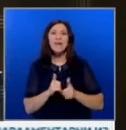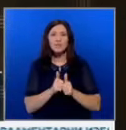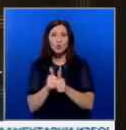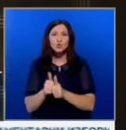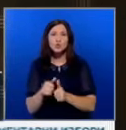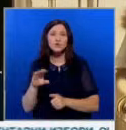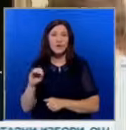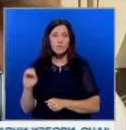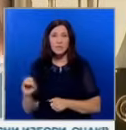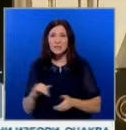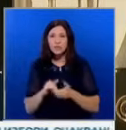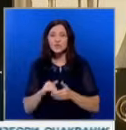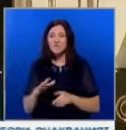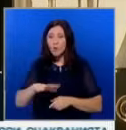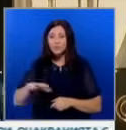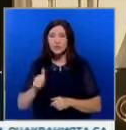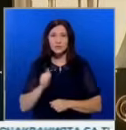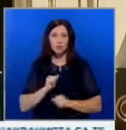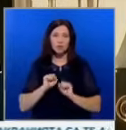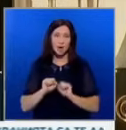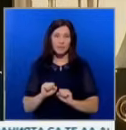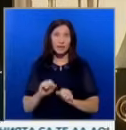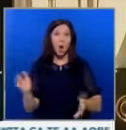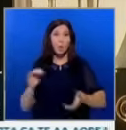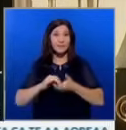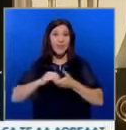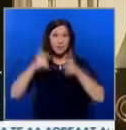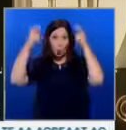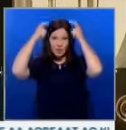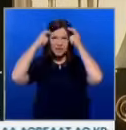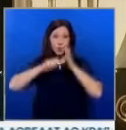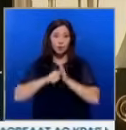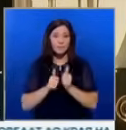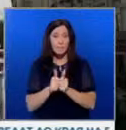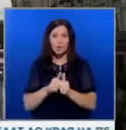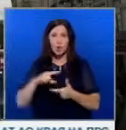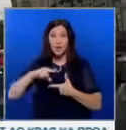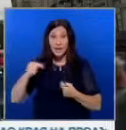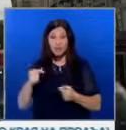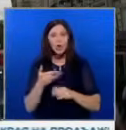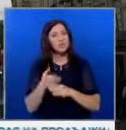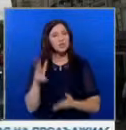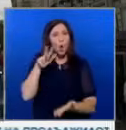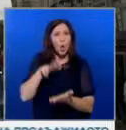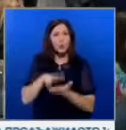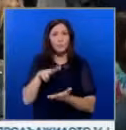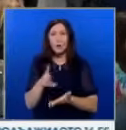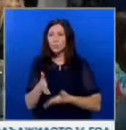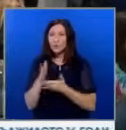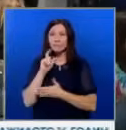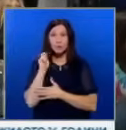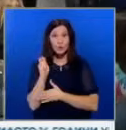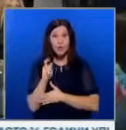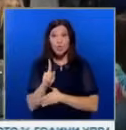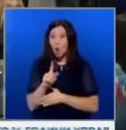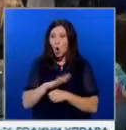в областта на сигурността и отбраната. Обединеното кралство е ключов партньор на НАТО и вече одобрило подкрепа за Украина.